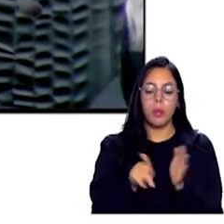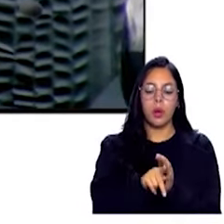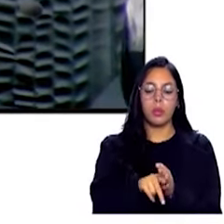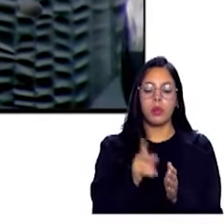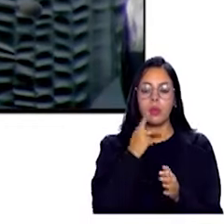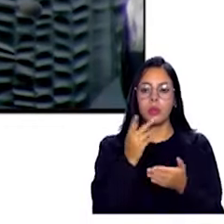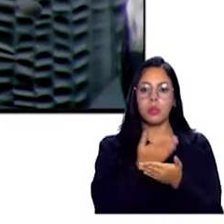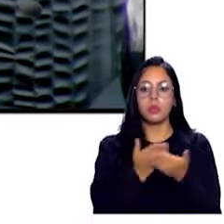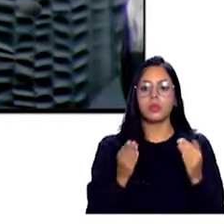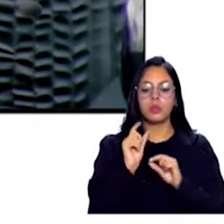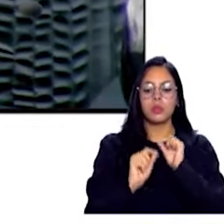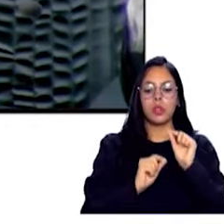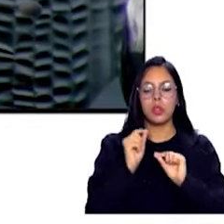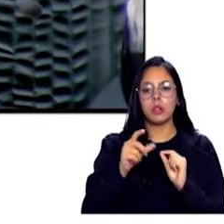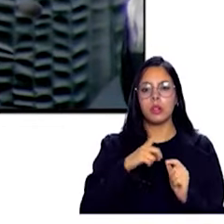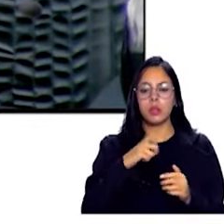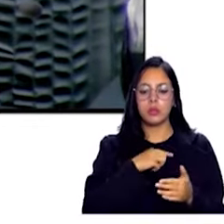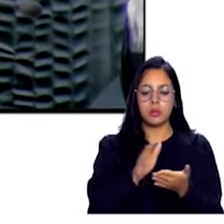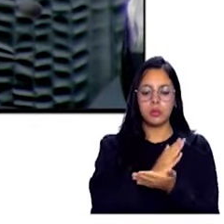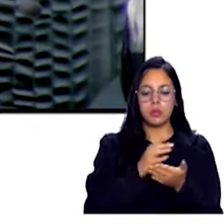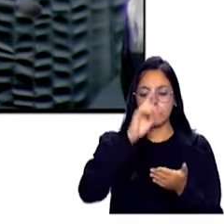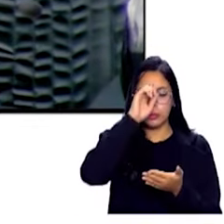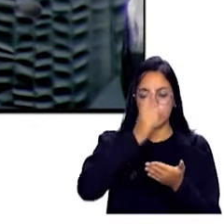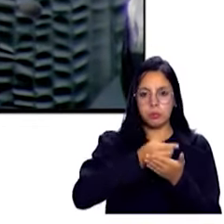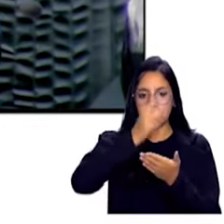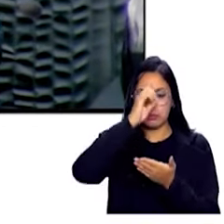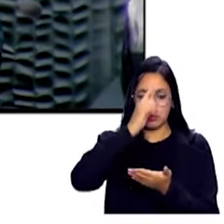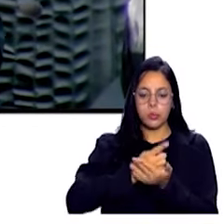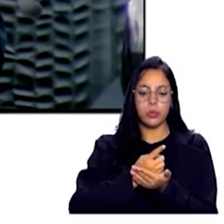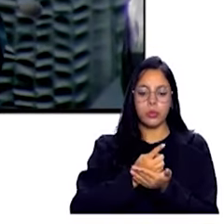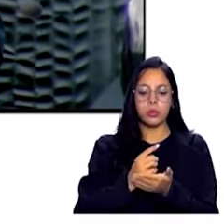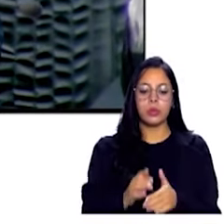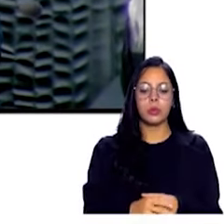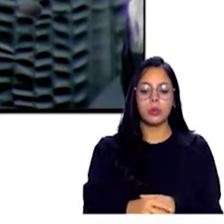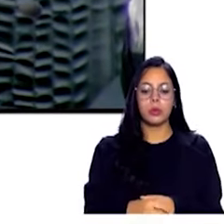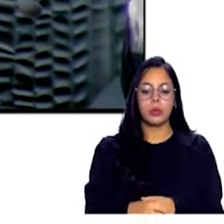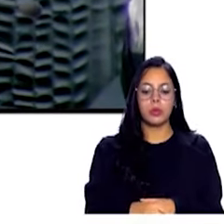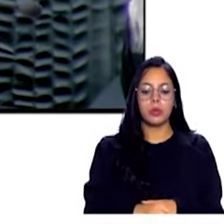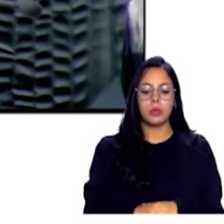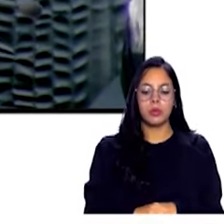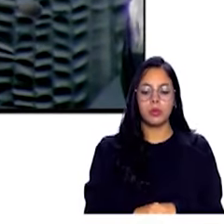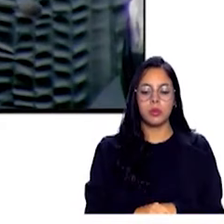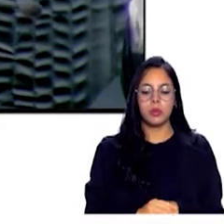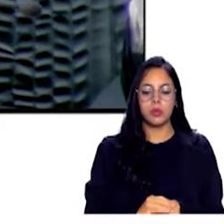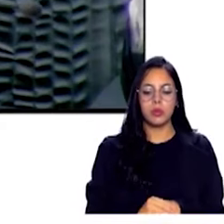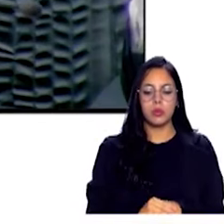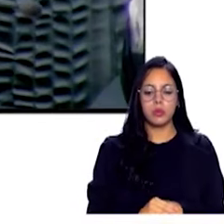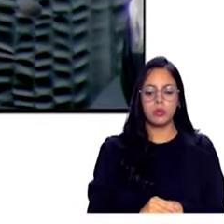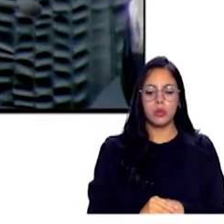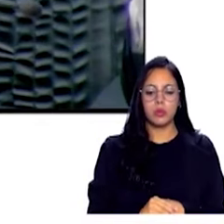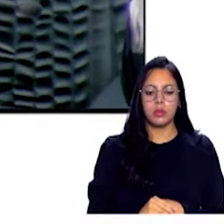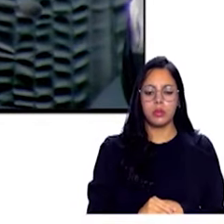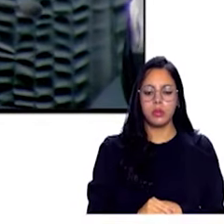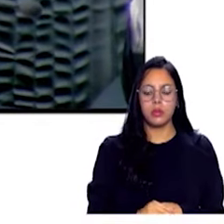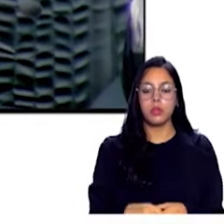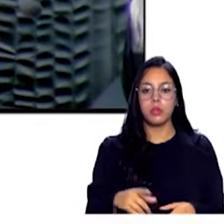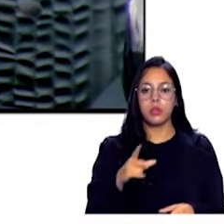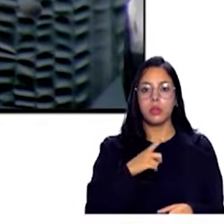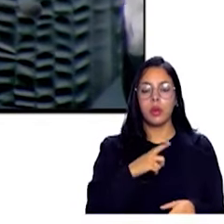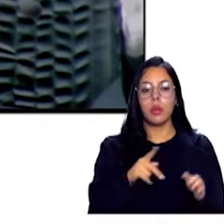c'est la cour de cassation à statuer voilà mais la cour d'appel de renvoi